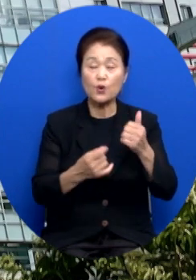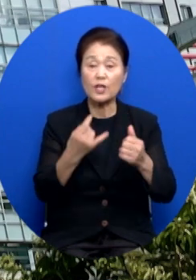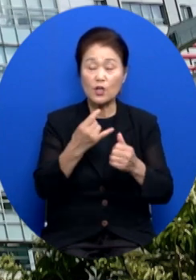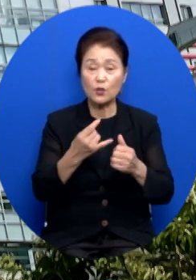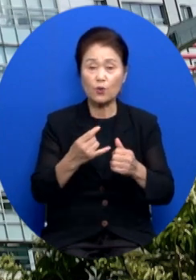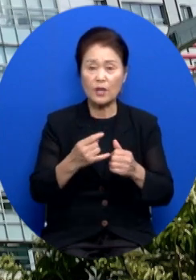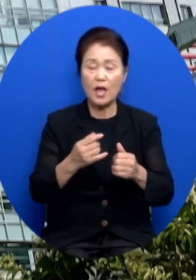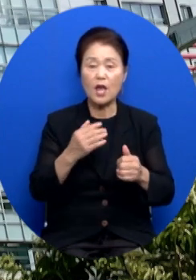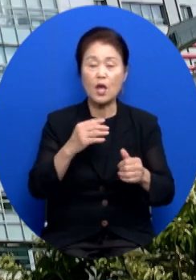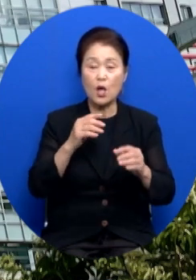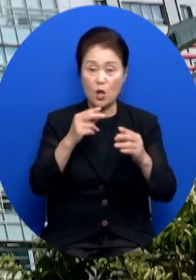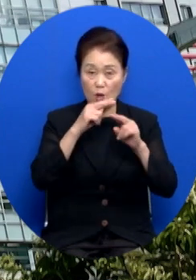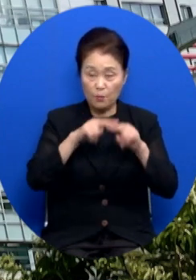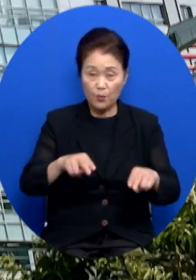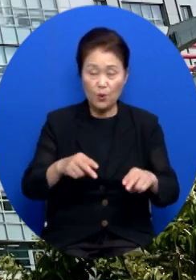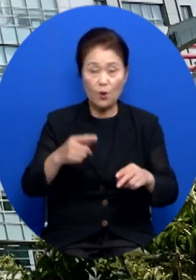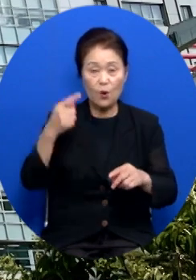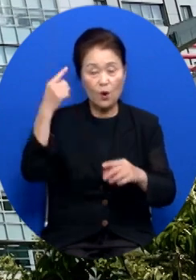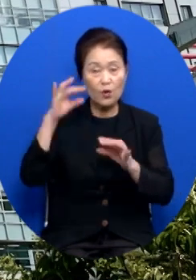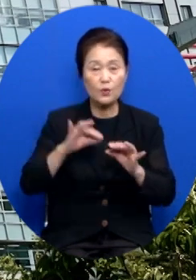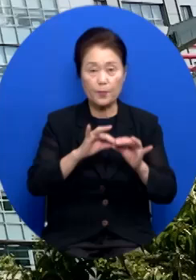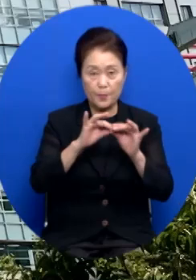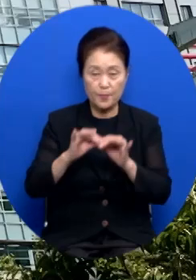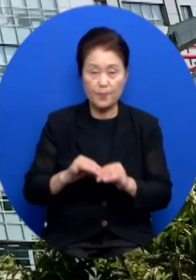전원일치로 의결했다고 밝혔습니다.